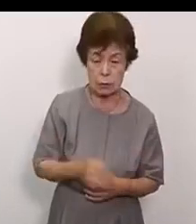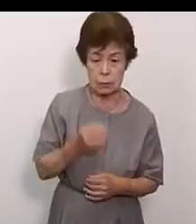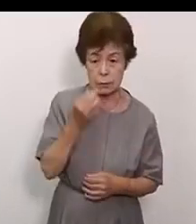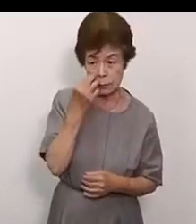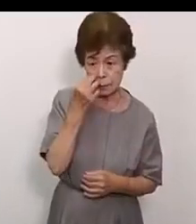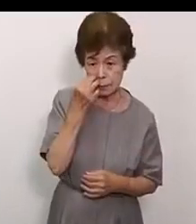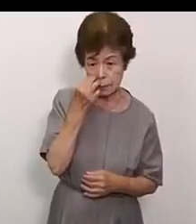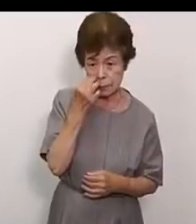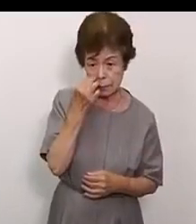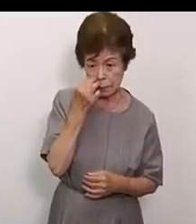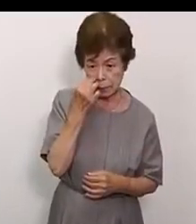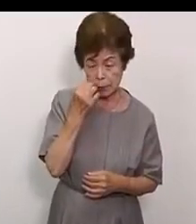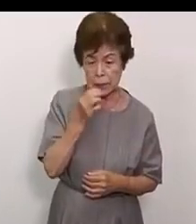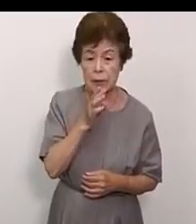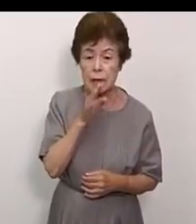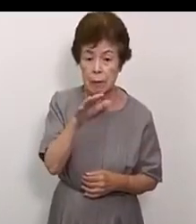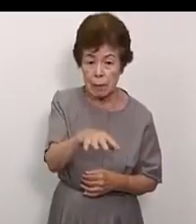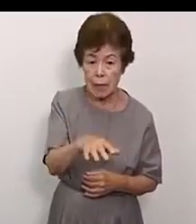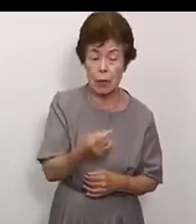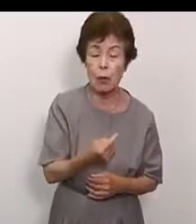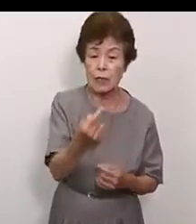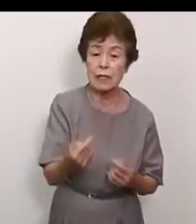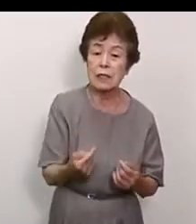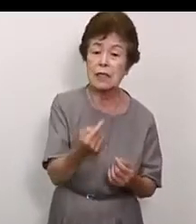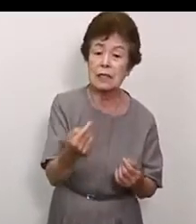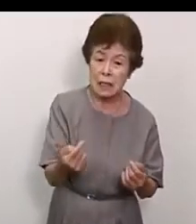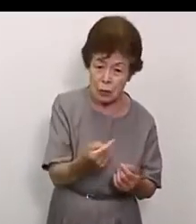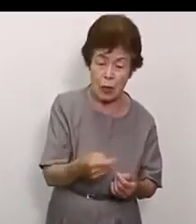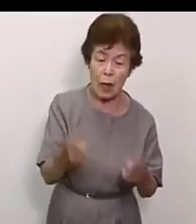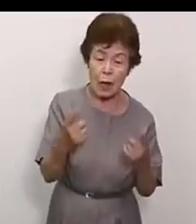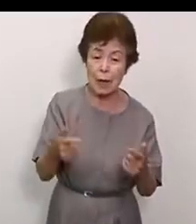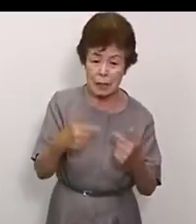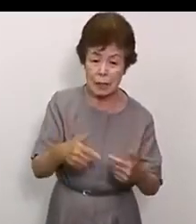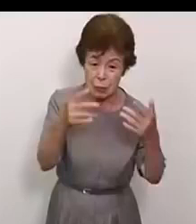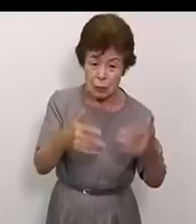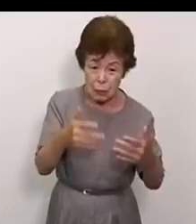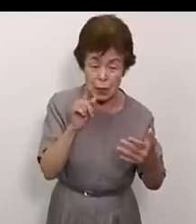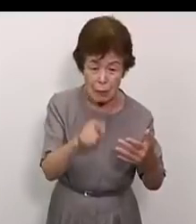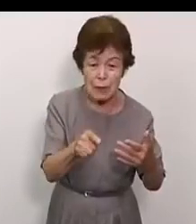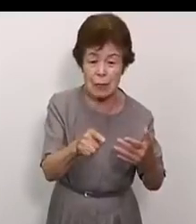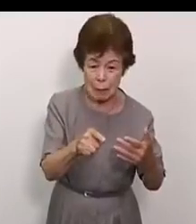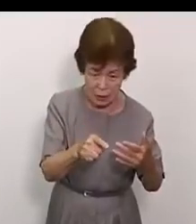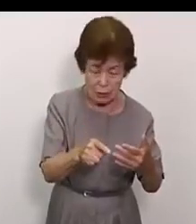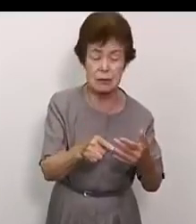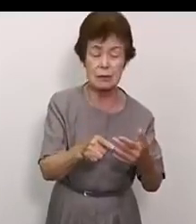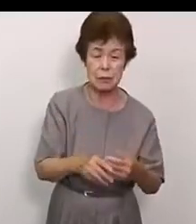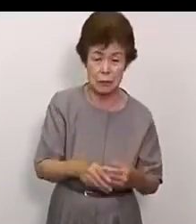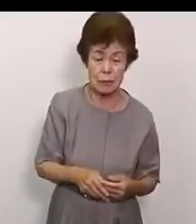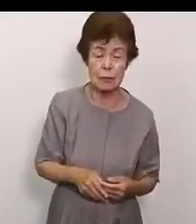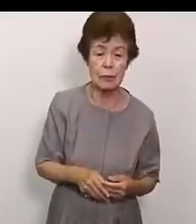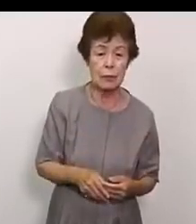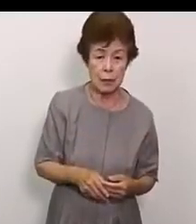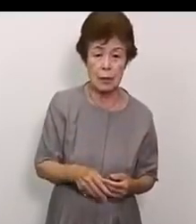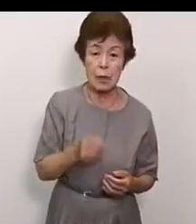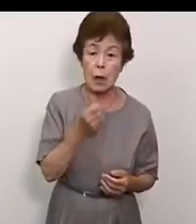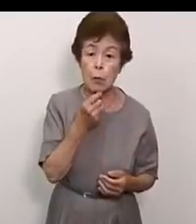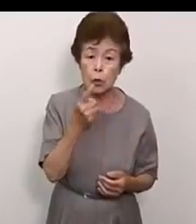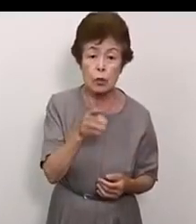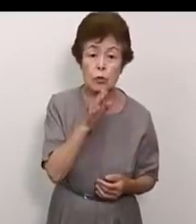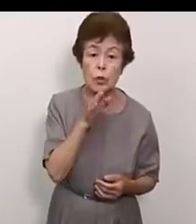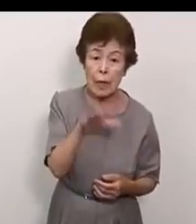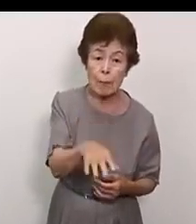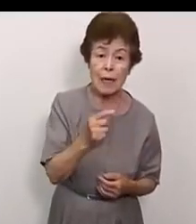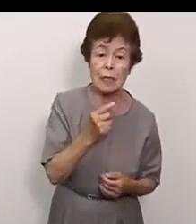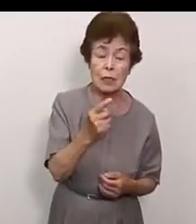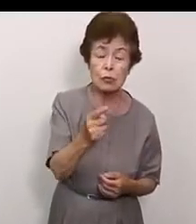現場訪ねていらっしゃる様子は本当に毎日、動画で出ているので、それをぜひ皆さんにもご覧いただきたいんですが、もう一つの現場で言うと、その